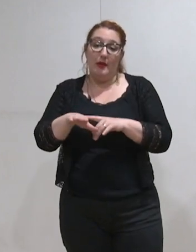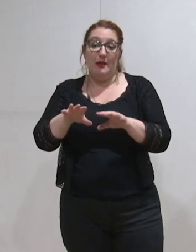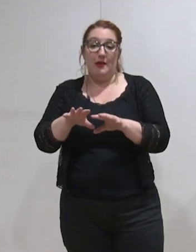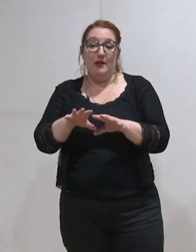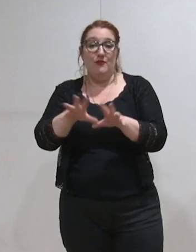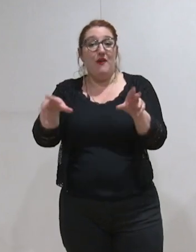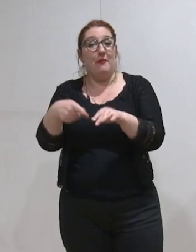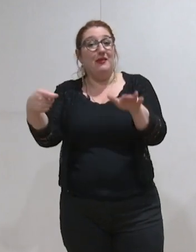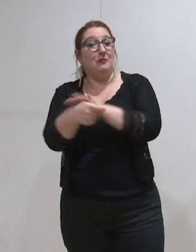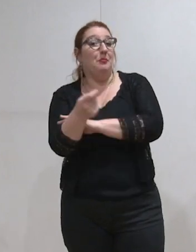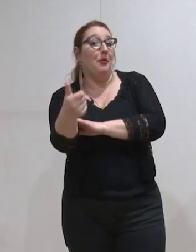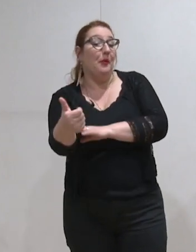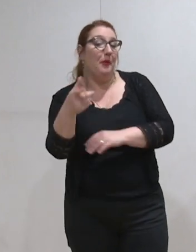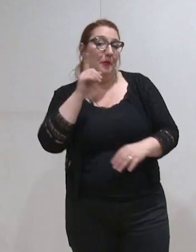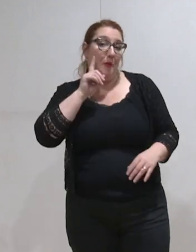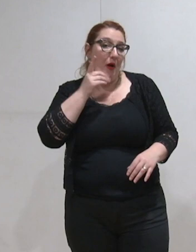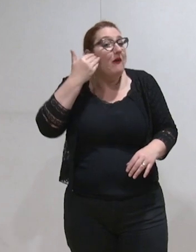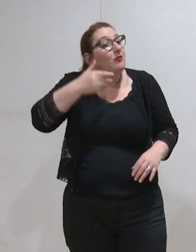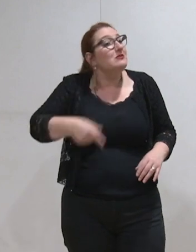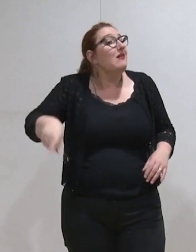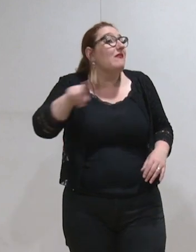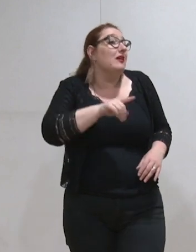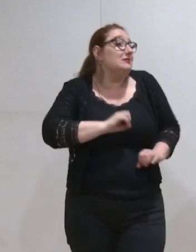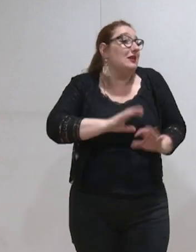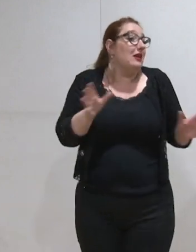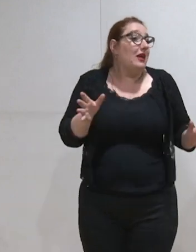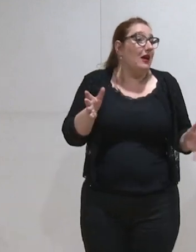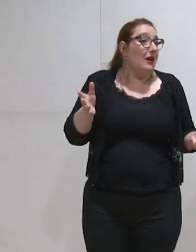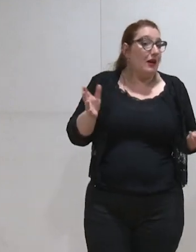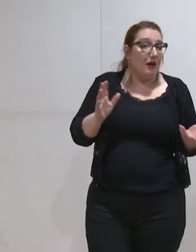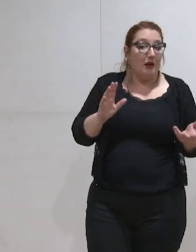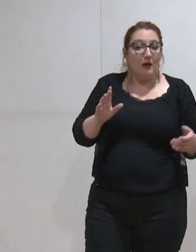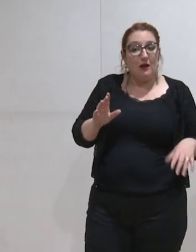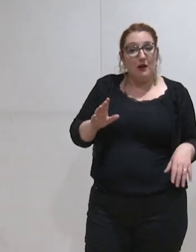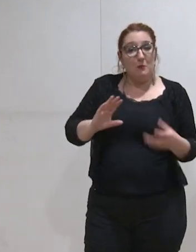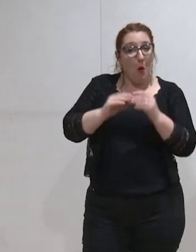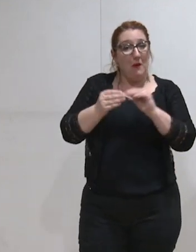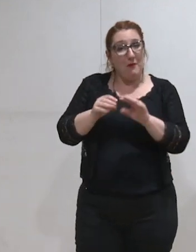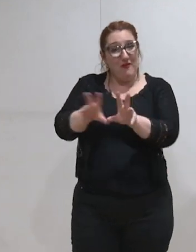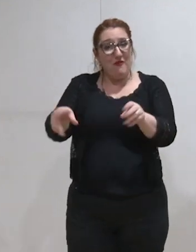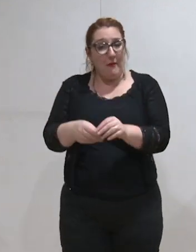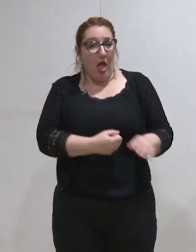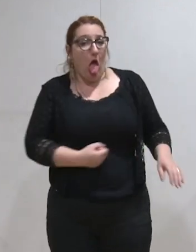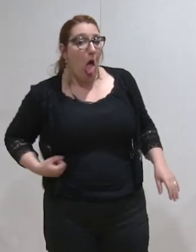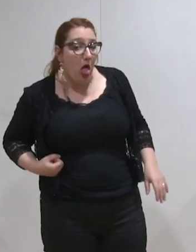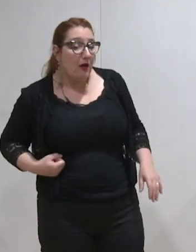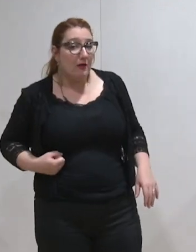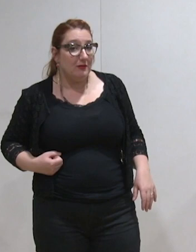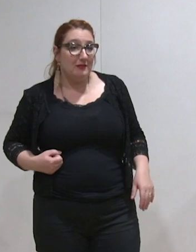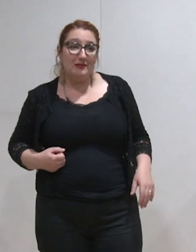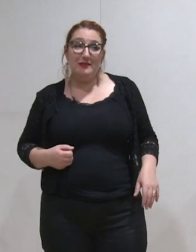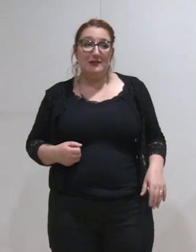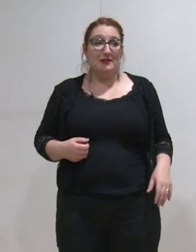familles parce que vous n'êtes pas vous le savez bien pas sans savoir que cette question là n'est pas une petite question et qu'on peut faire tous les numéros qu'on veut ici